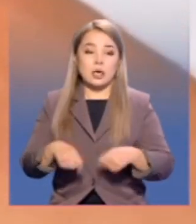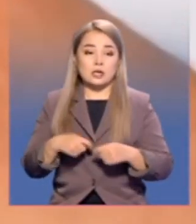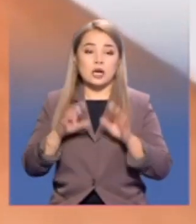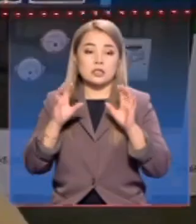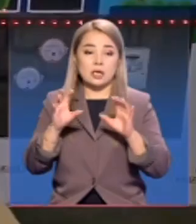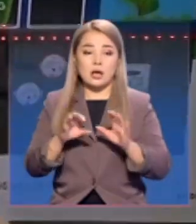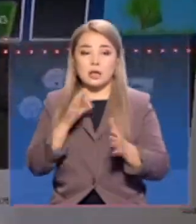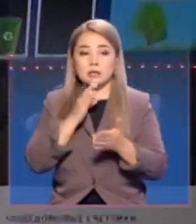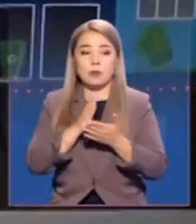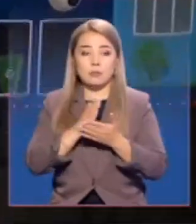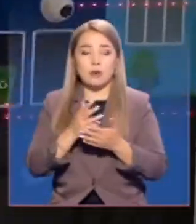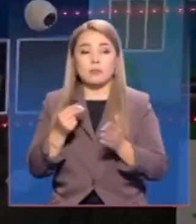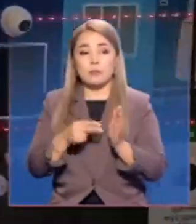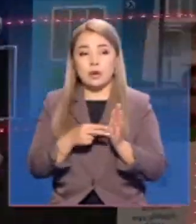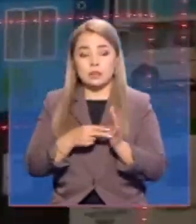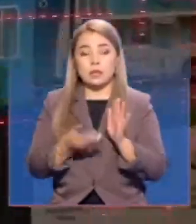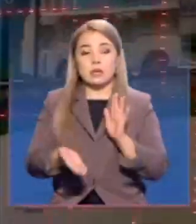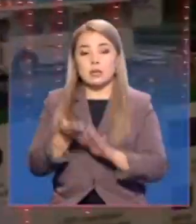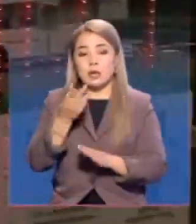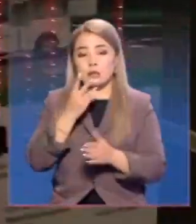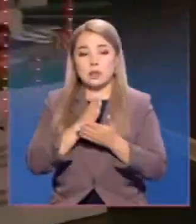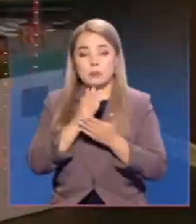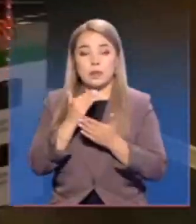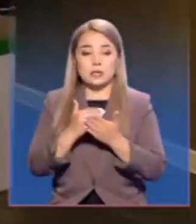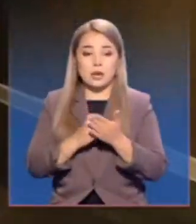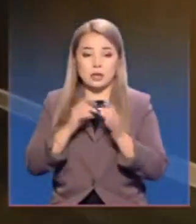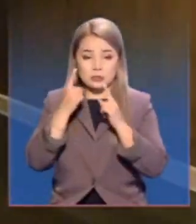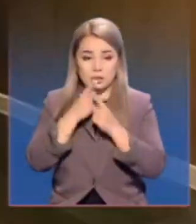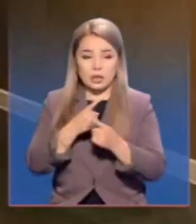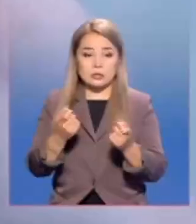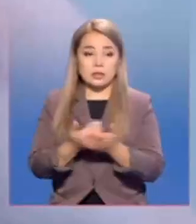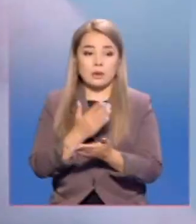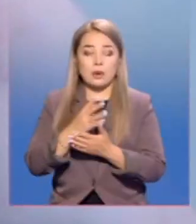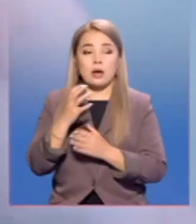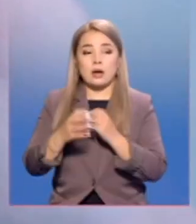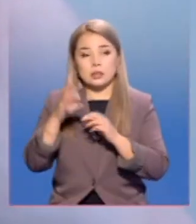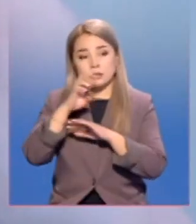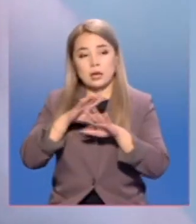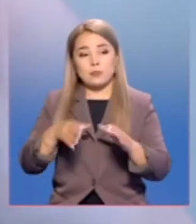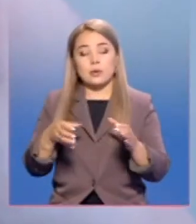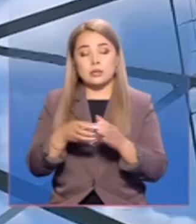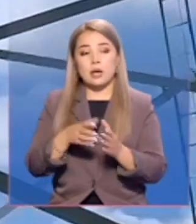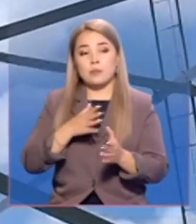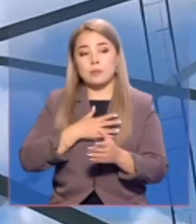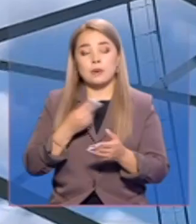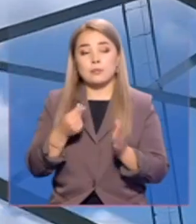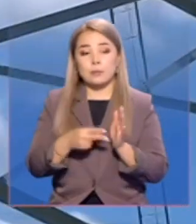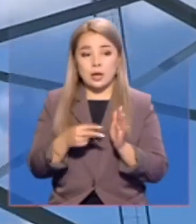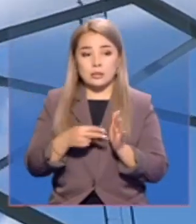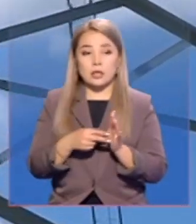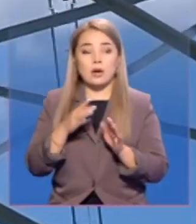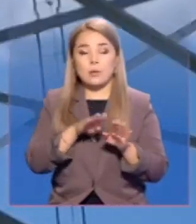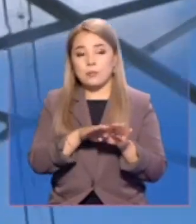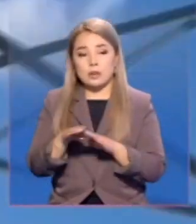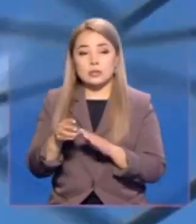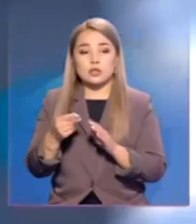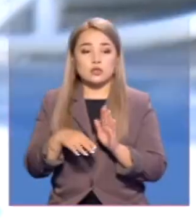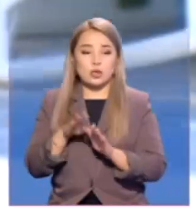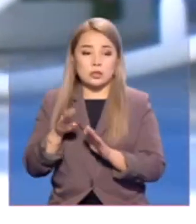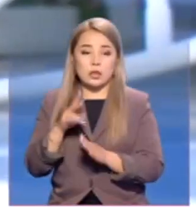заңдылығы бағаның бассыз кетуіне жол бермей тұр. Статистикаға сүйенсек, әлем елдерімен салыстырғанда біздегі баға біршама